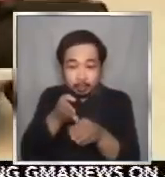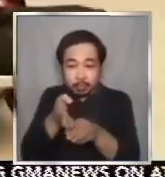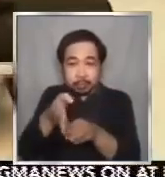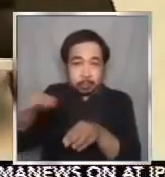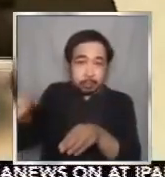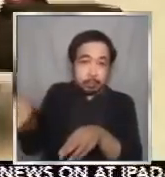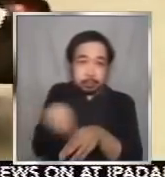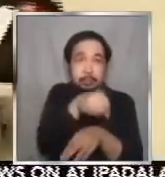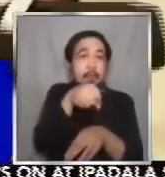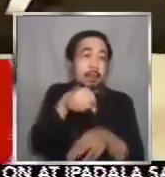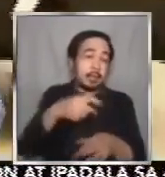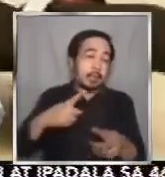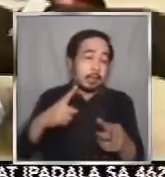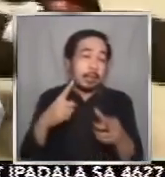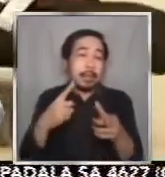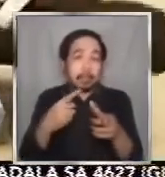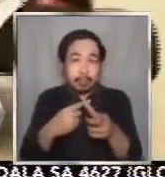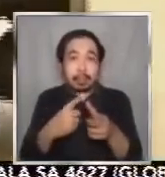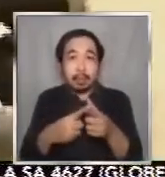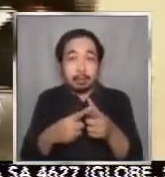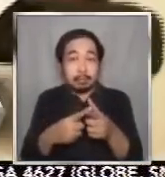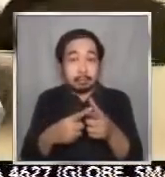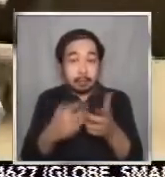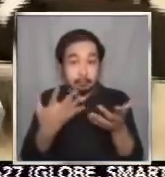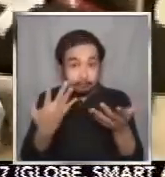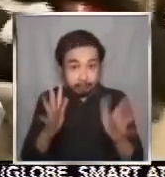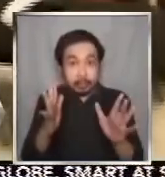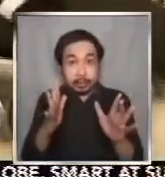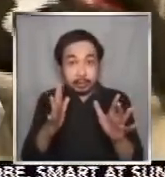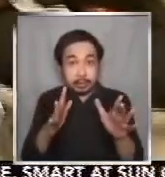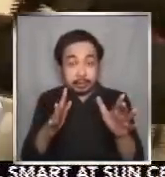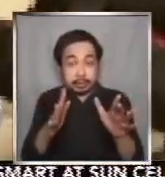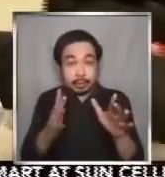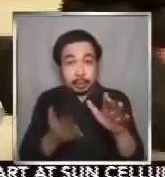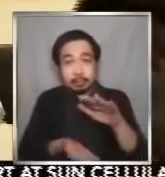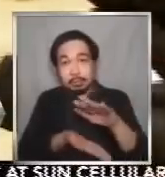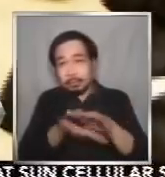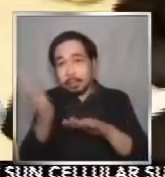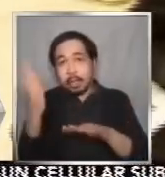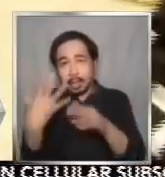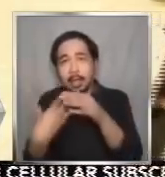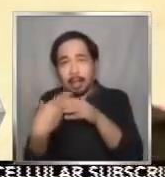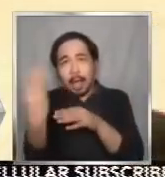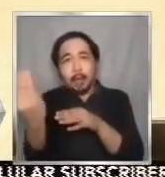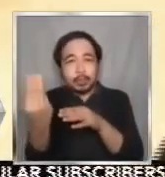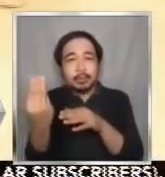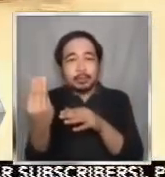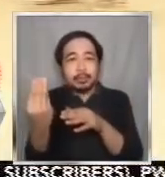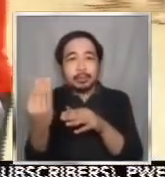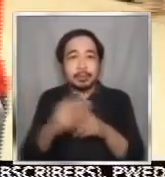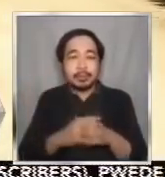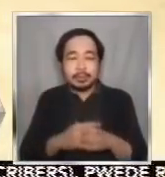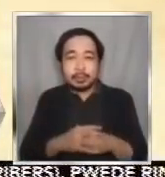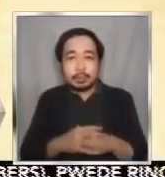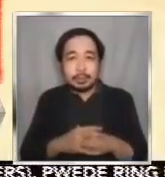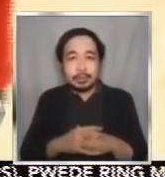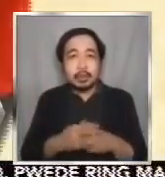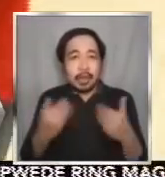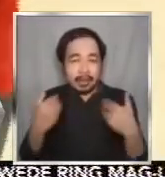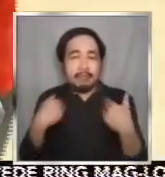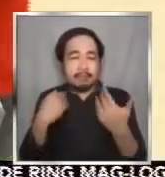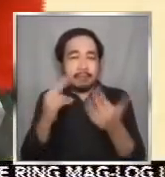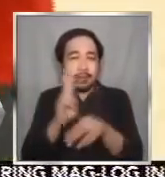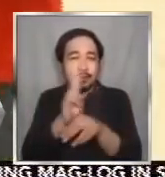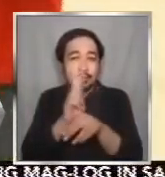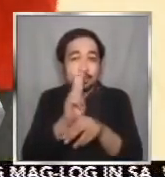At pag nakuha na yung bagahe, labas na kami. Matapos lang dumaan dun sa thermal scanning. Pero yung scanning